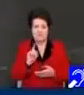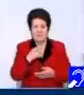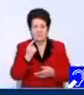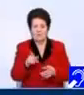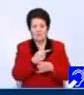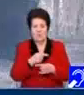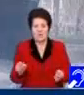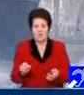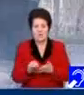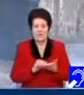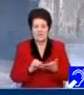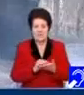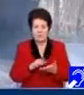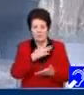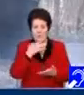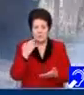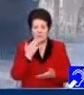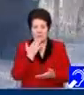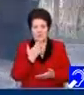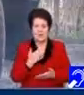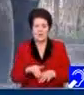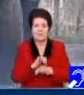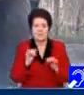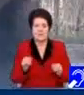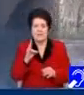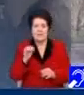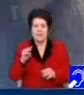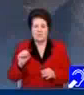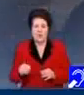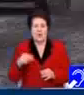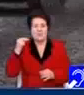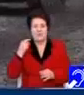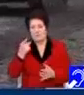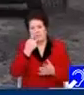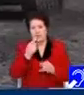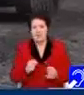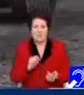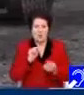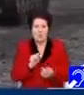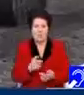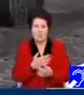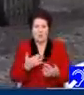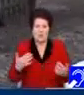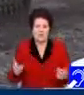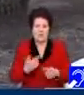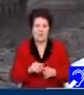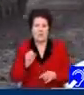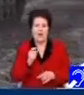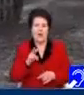totul altul. Exercițiul multinațional s-a desfășurat sub egida NATO, iar șeful statului a declarat că se va opune oricărui parteneriat cu